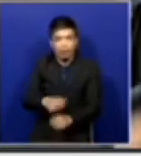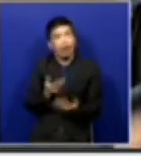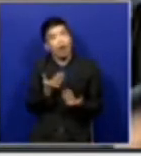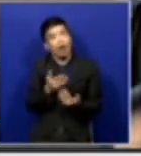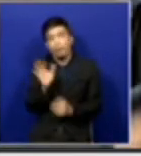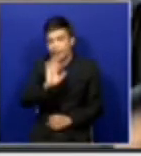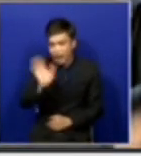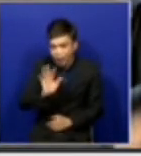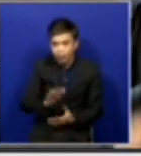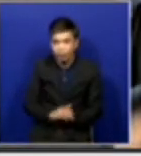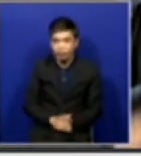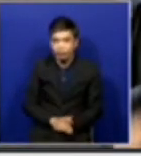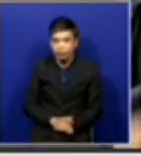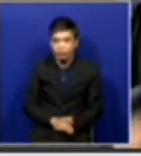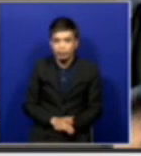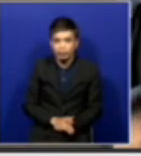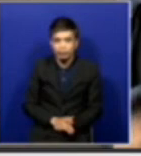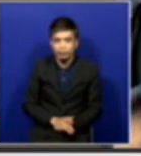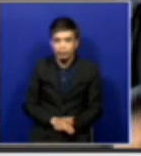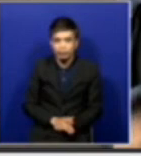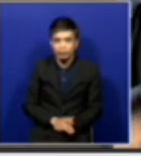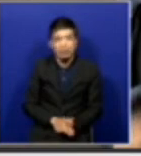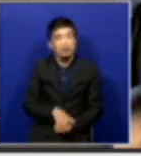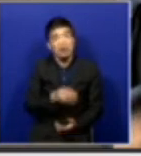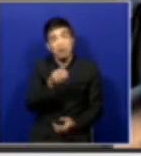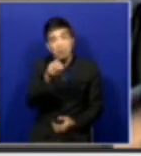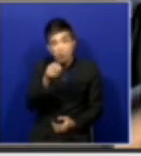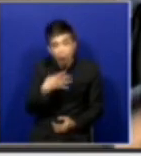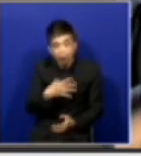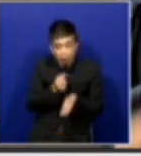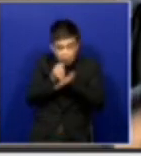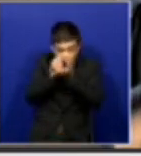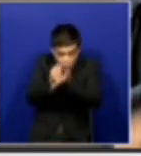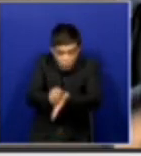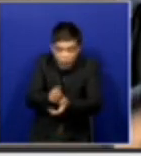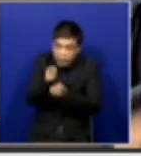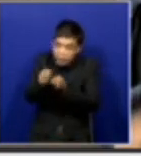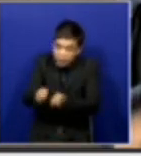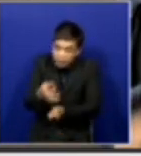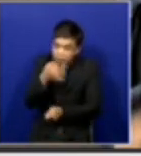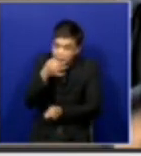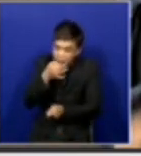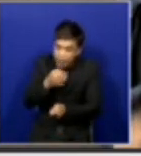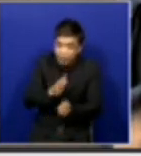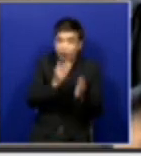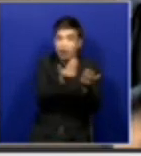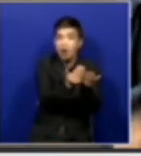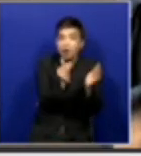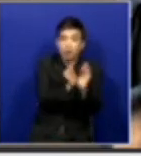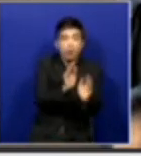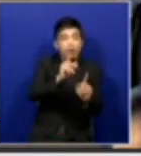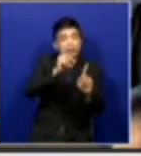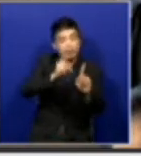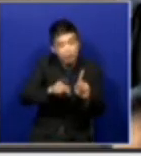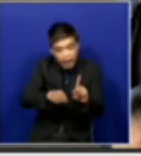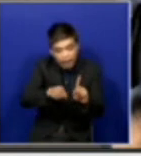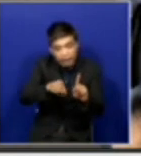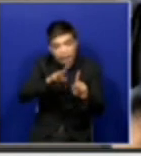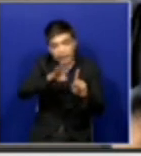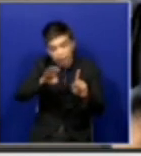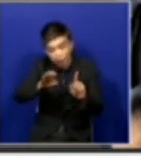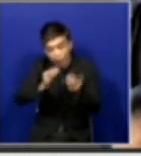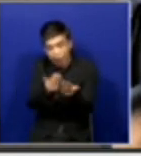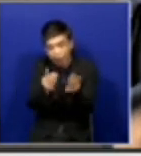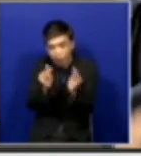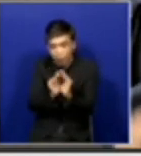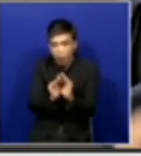ดนะจะช่วยเกษตรกรมาพูดเป็น 1,400 ครอบครัวพูดทําไมพูด